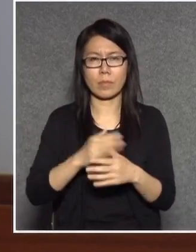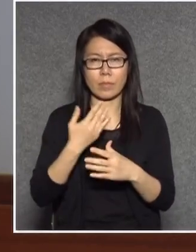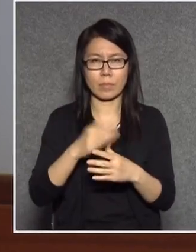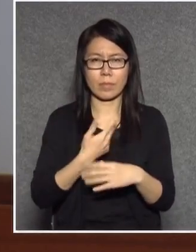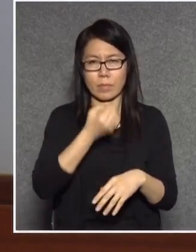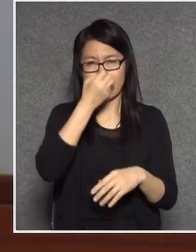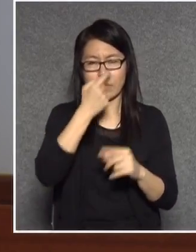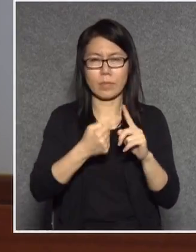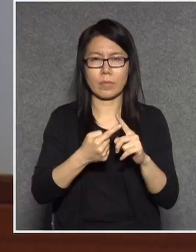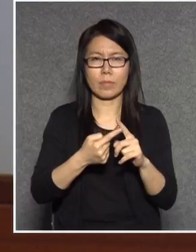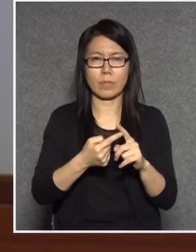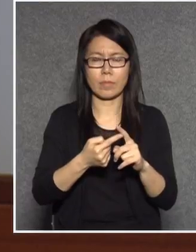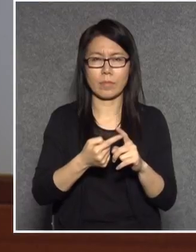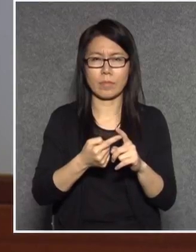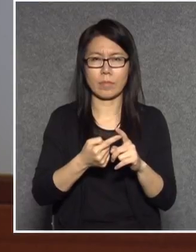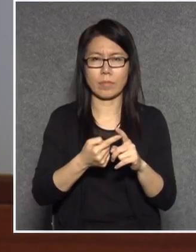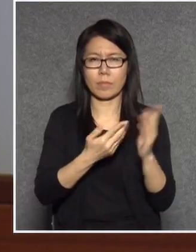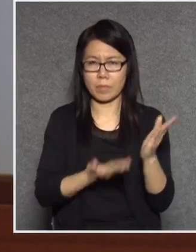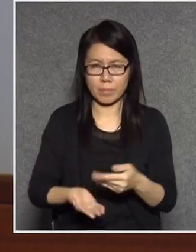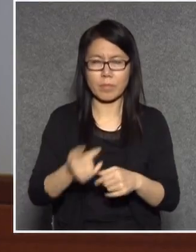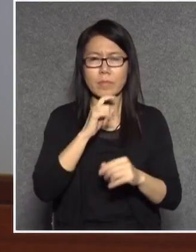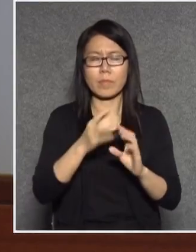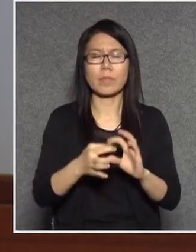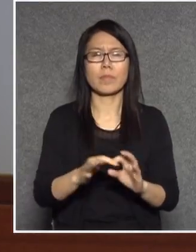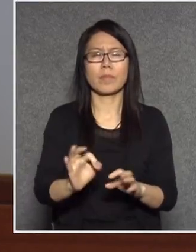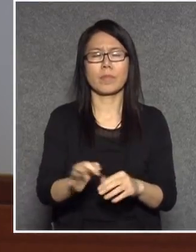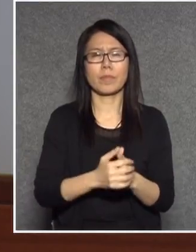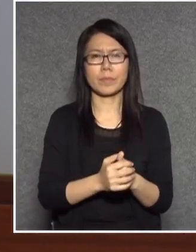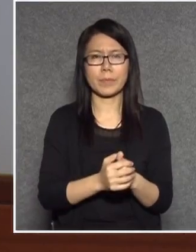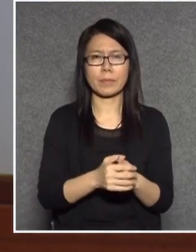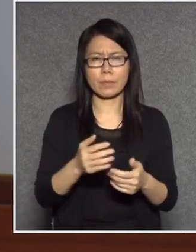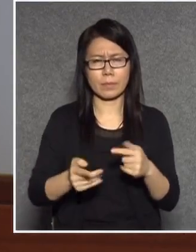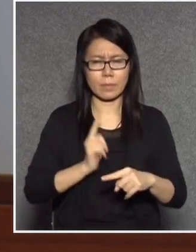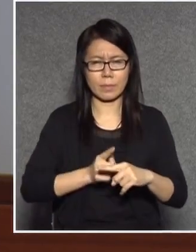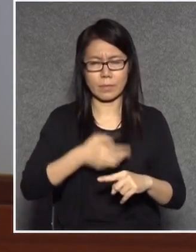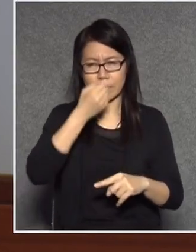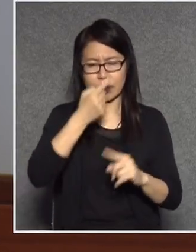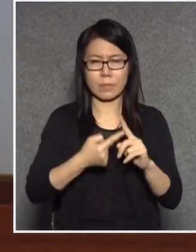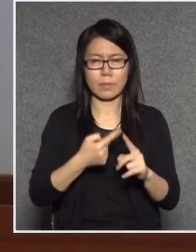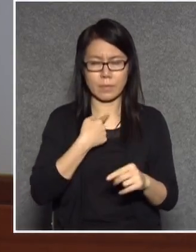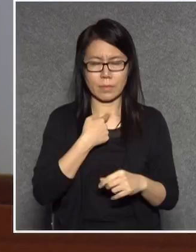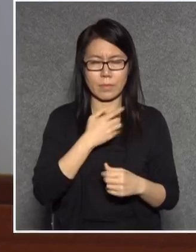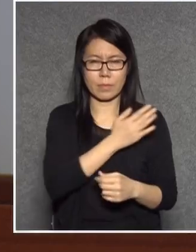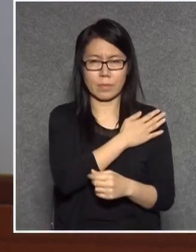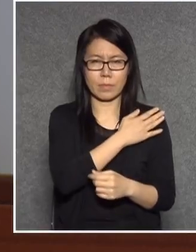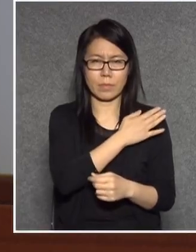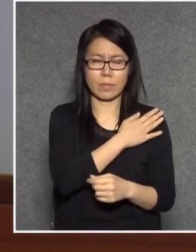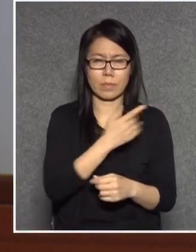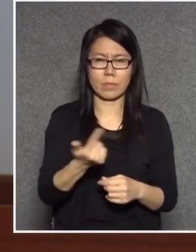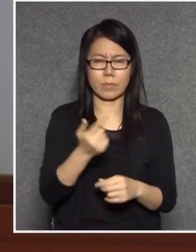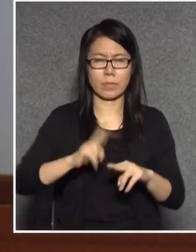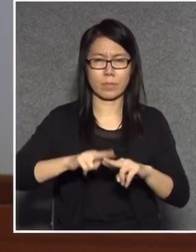香港人不是做好好客之道，但實際香港人呢是要承受無止境的大陸旅